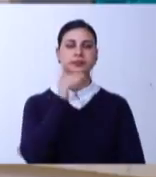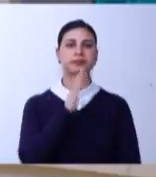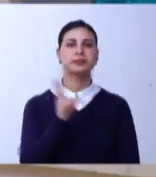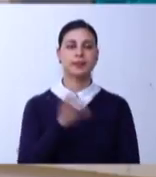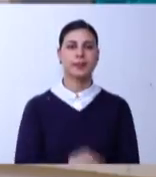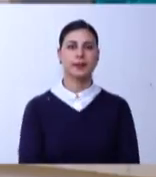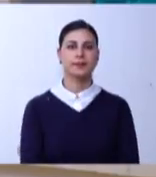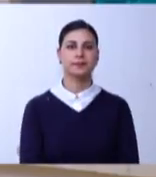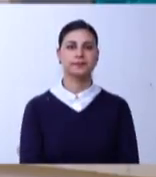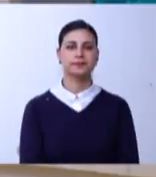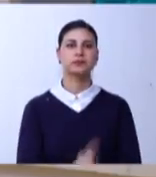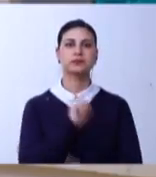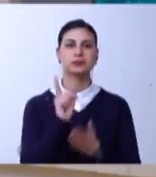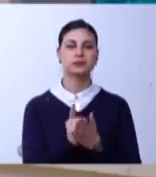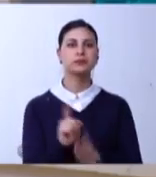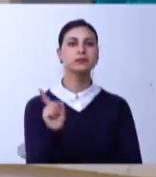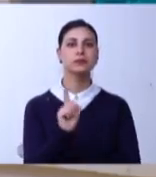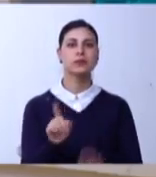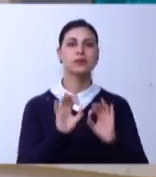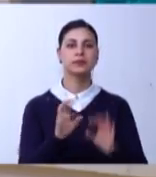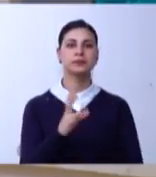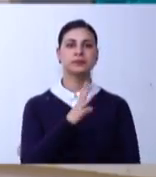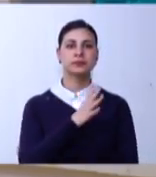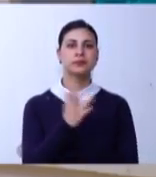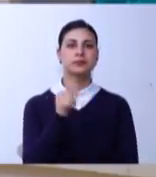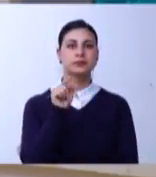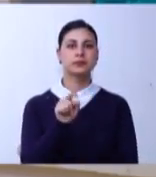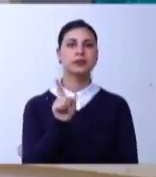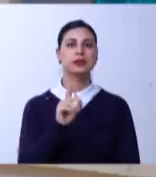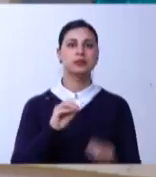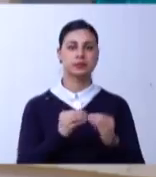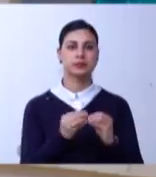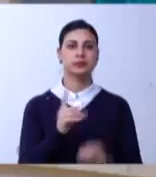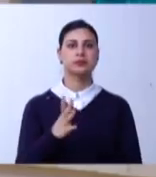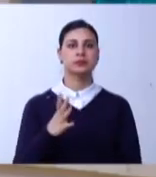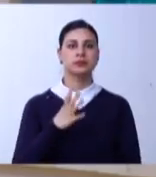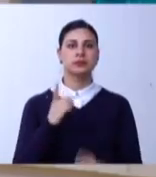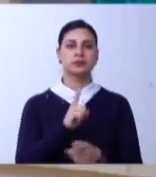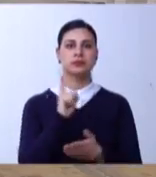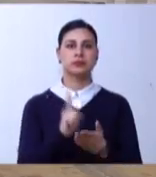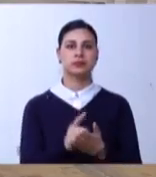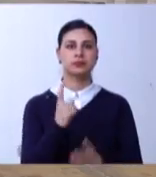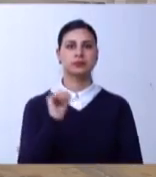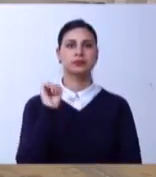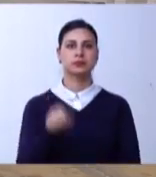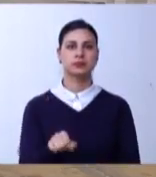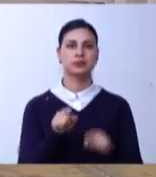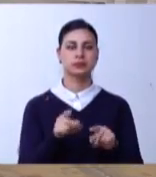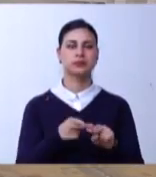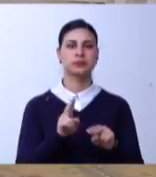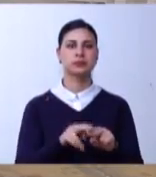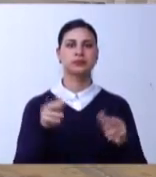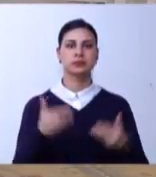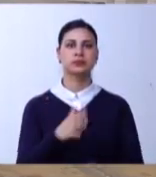მაგრამ აუცილებლად რაღაც იქნებოდა წინაპირობა, რომელიც უძღოდა წინ. ერთი შეიძლება სწორედაც ის, რომ